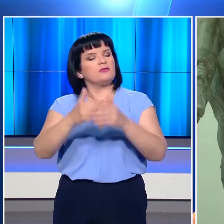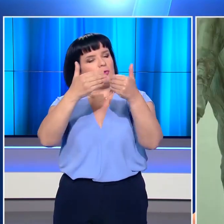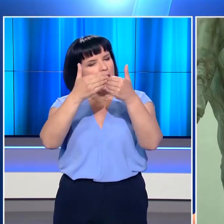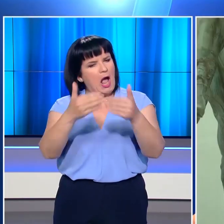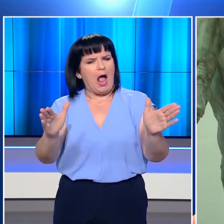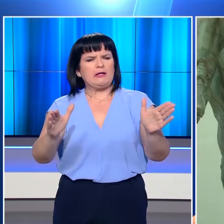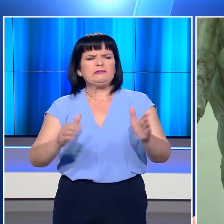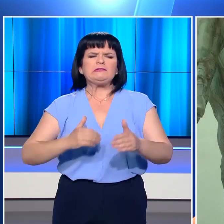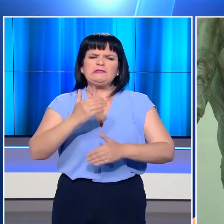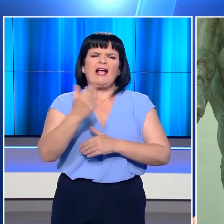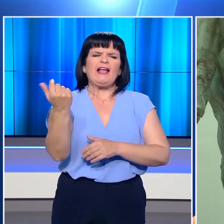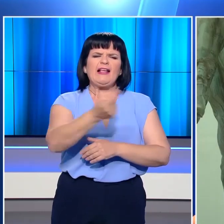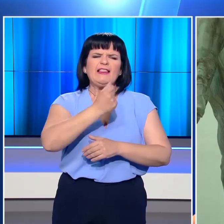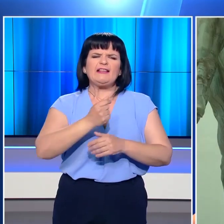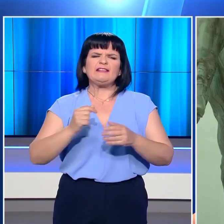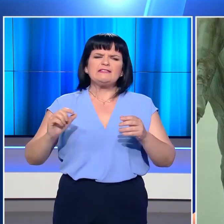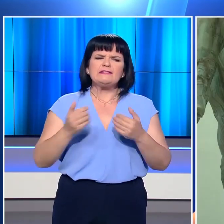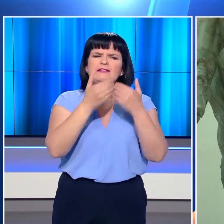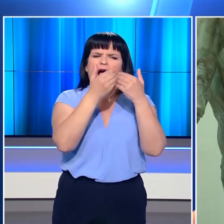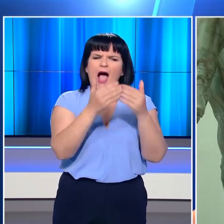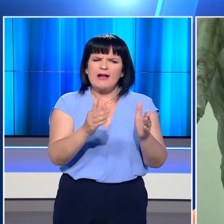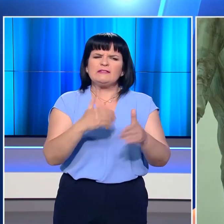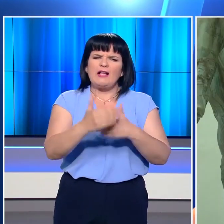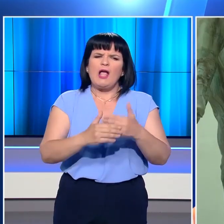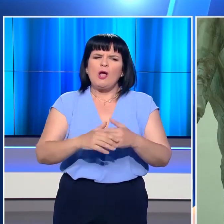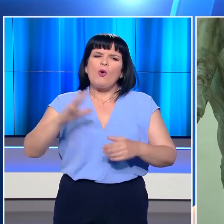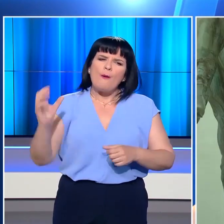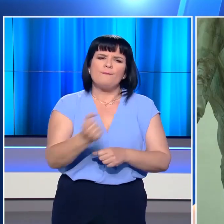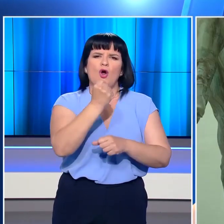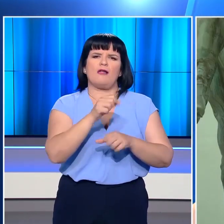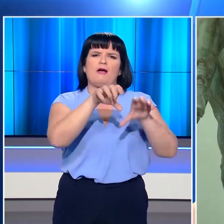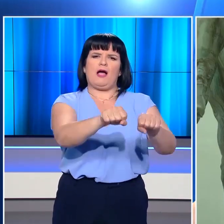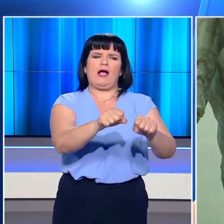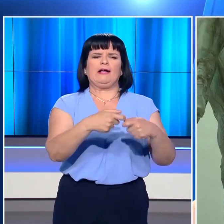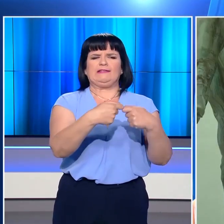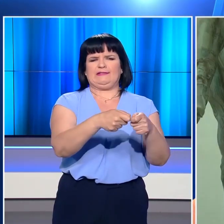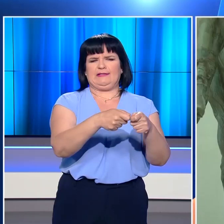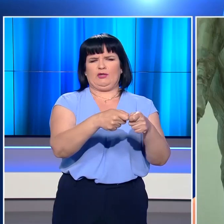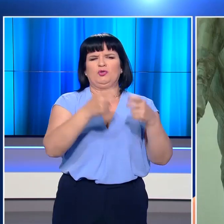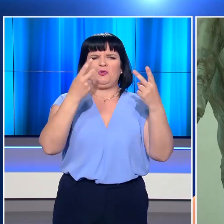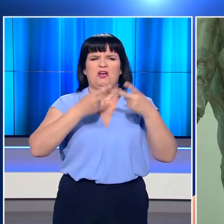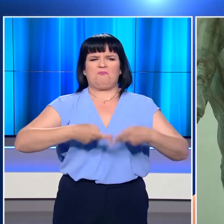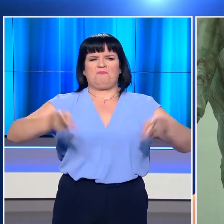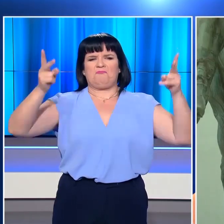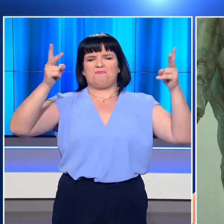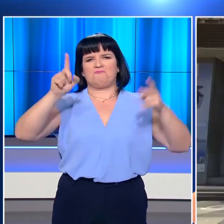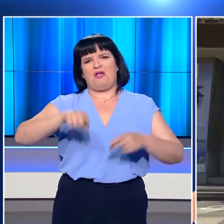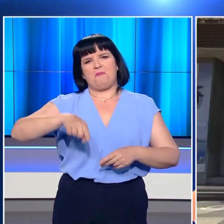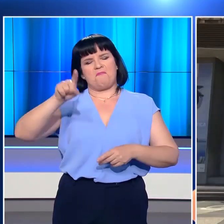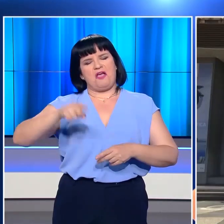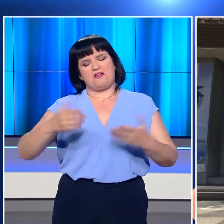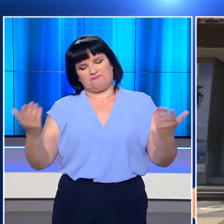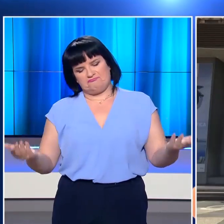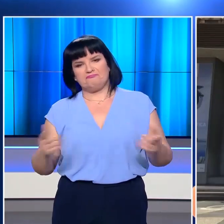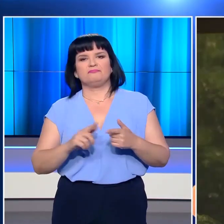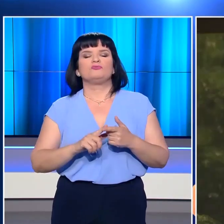la notizia che avrebbero riaperto con la prenotazione, ho subito pensato a prenotare avendo la giornata libera. Ed eccomi qua. Τα